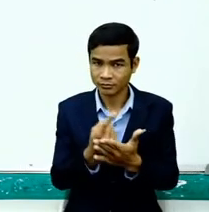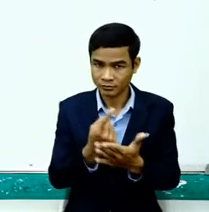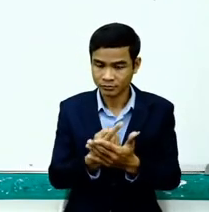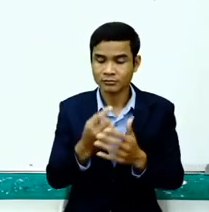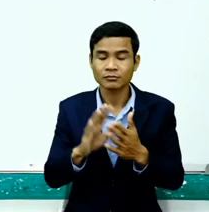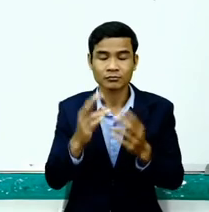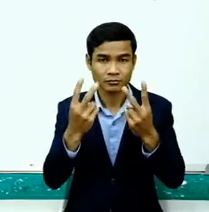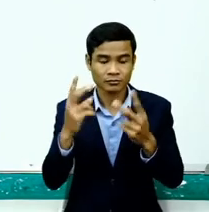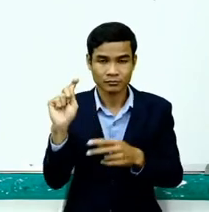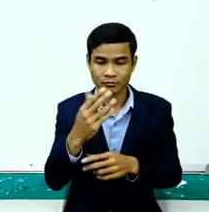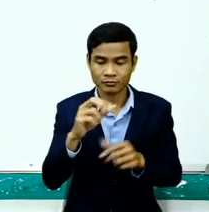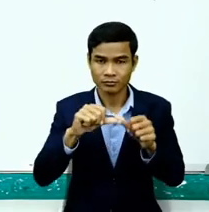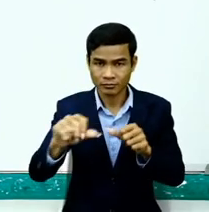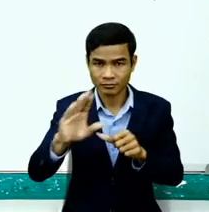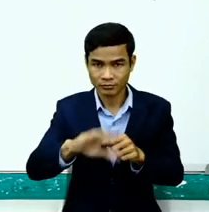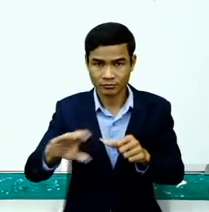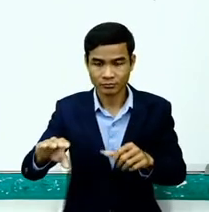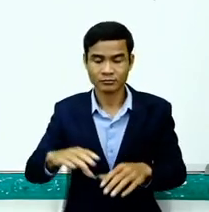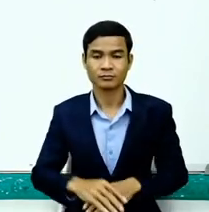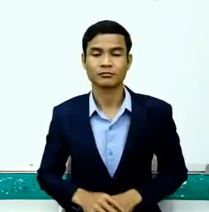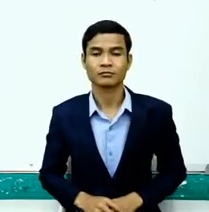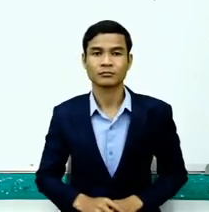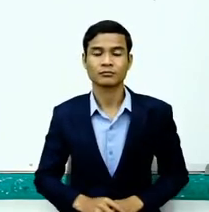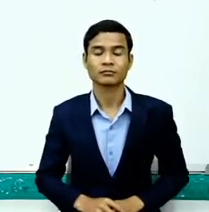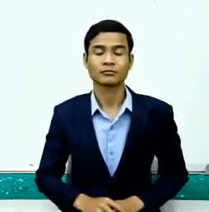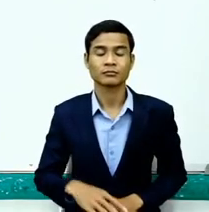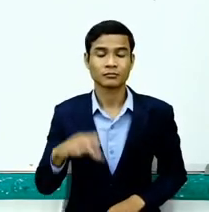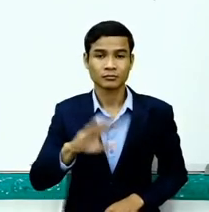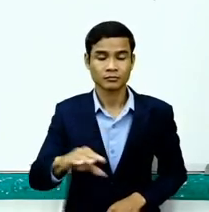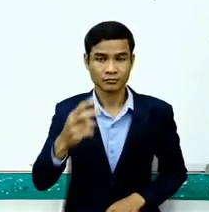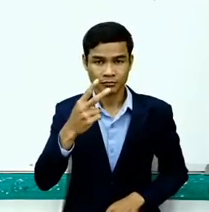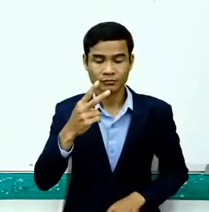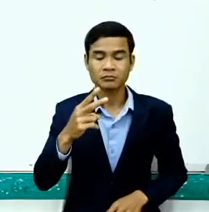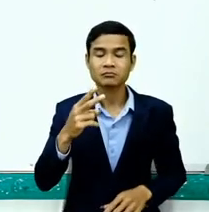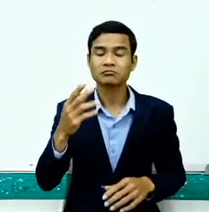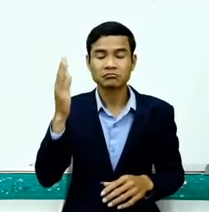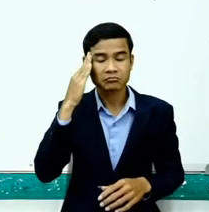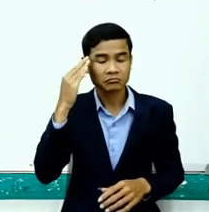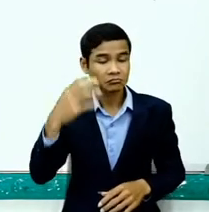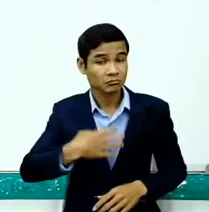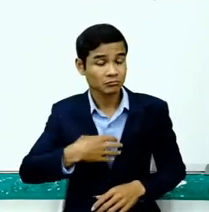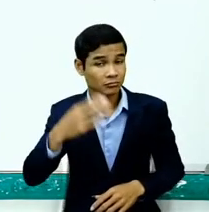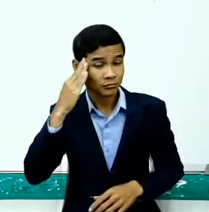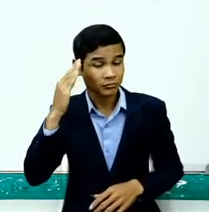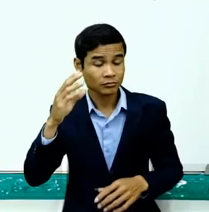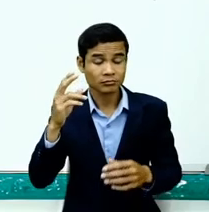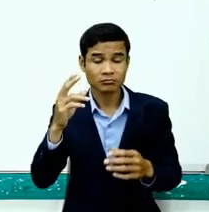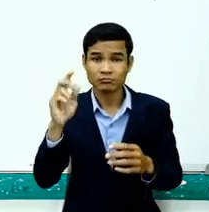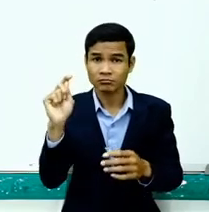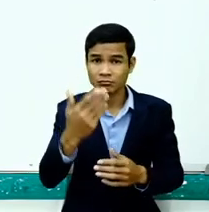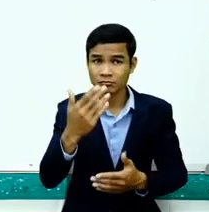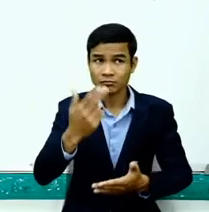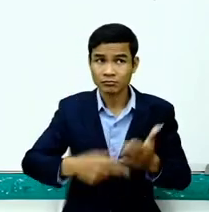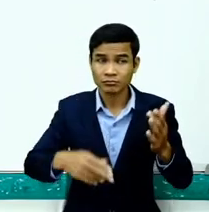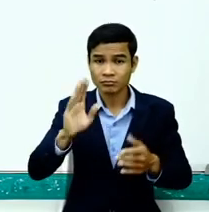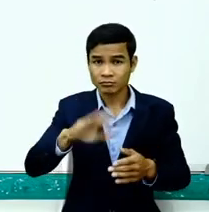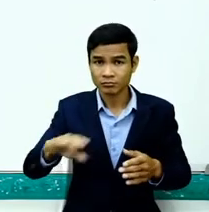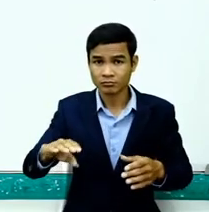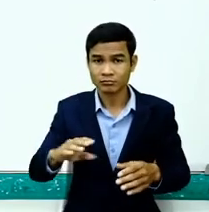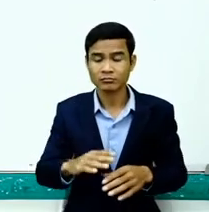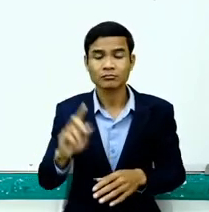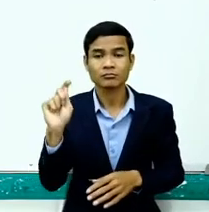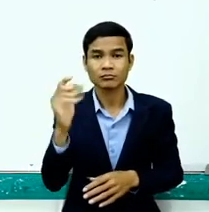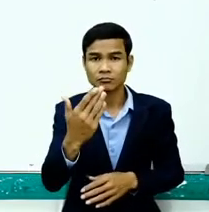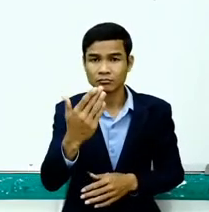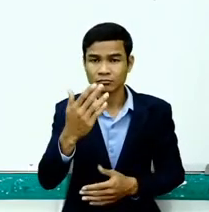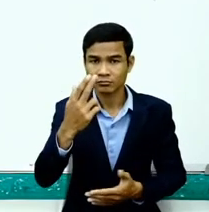តមើលរូបភាពមួយទៀតបន្តតោះកូនមើលចង់ដឹងអត់តើជារូបភាពអ្វីចាគុនទស្សទីមើលអ្នកគ្រូមានរូ